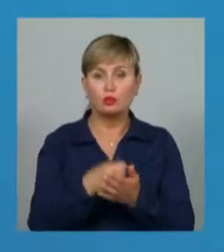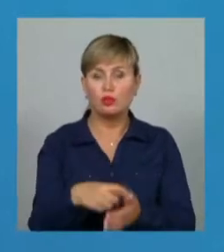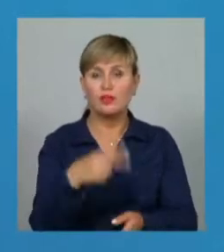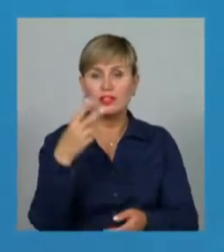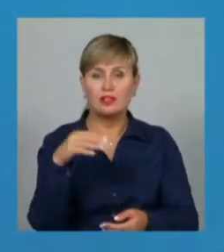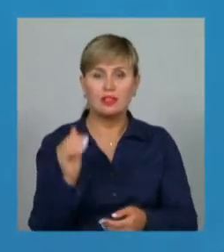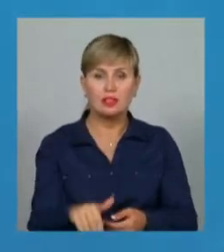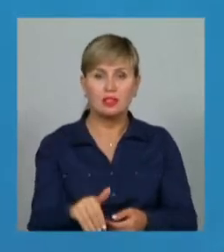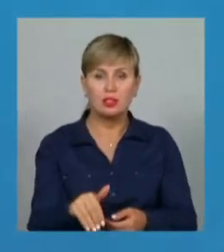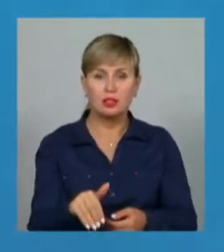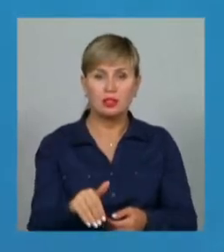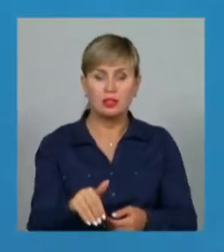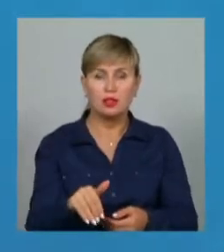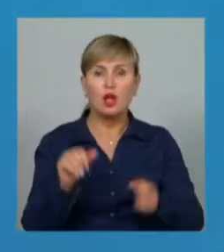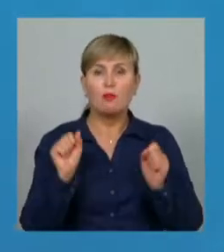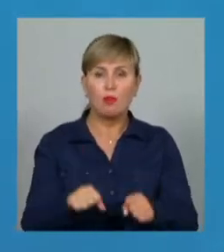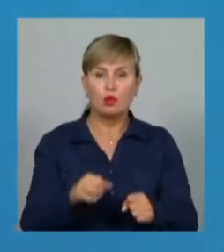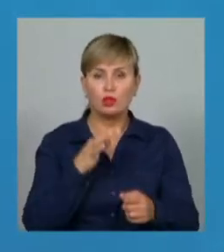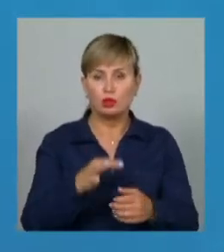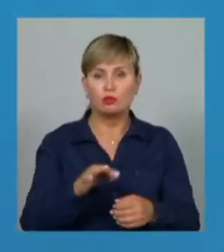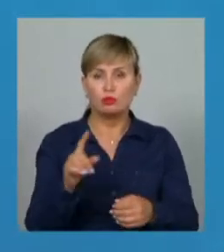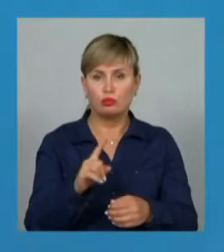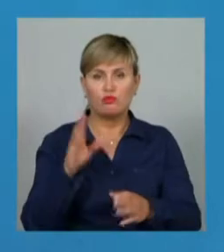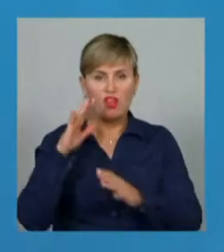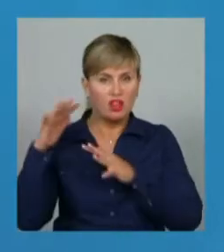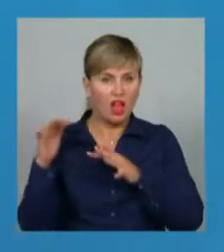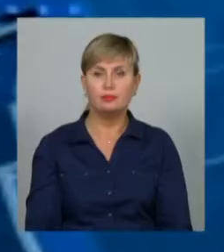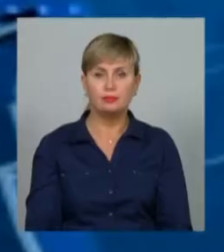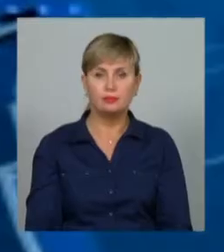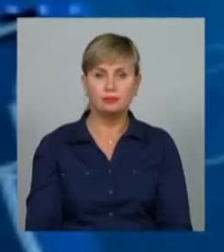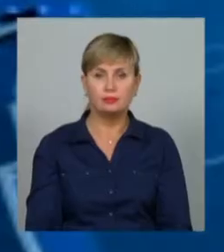То есть, можно сказать, зальем водой.